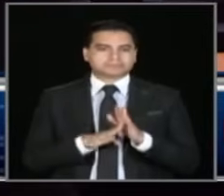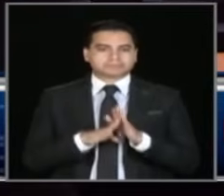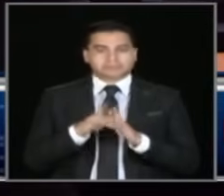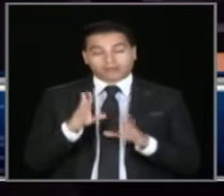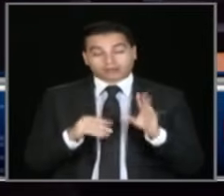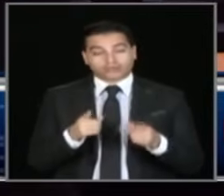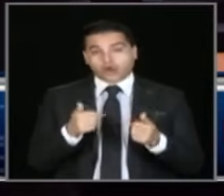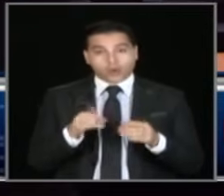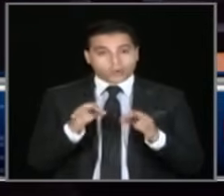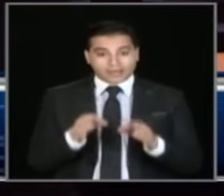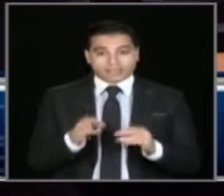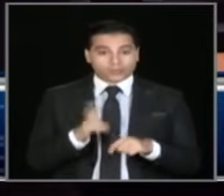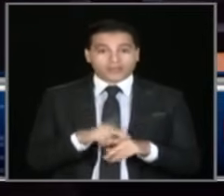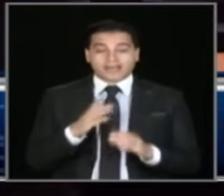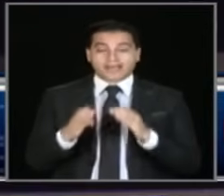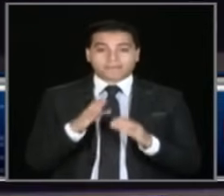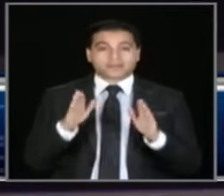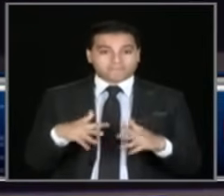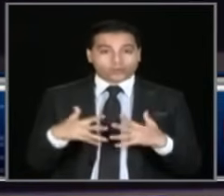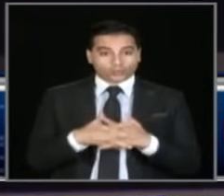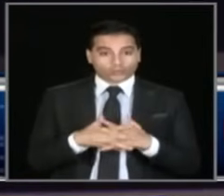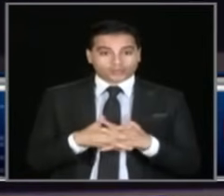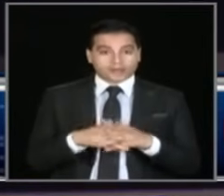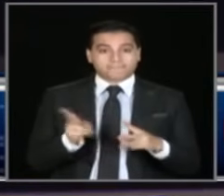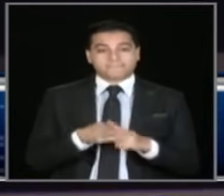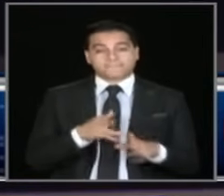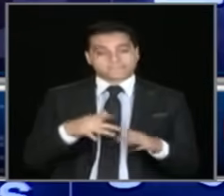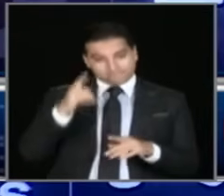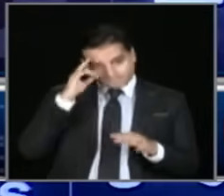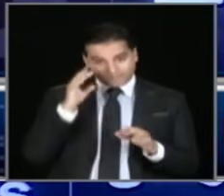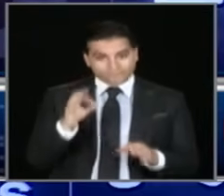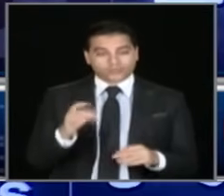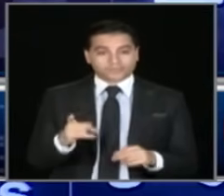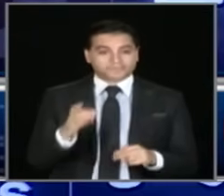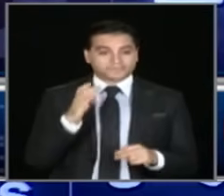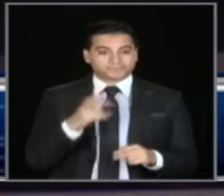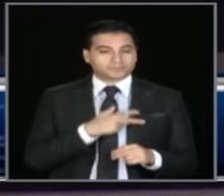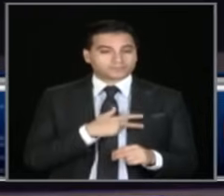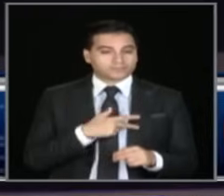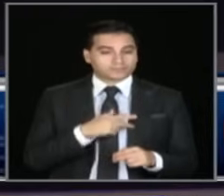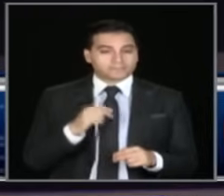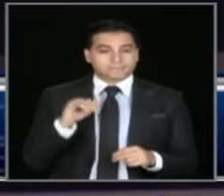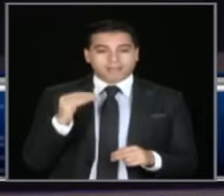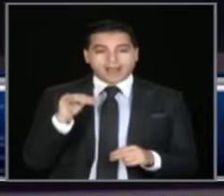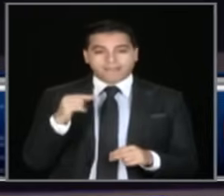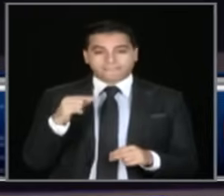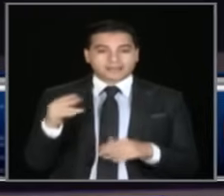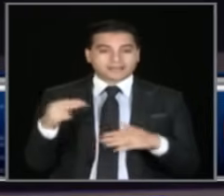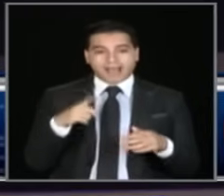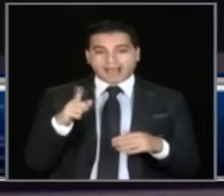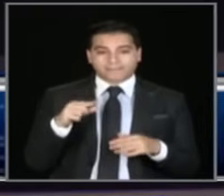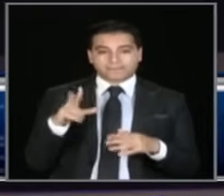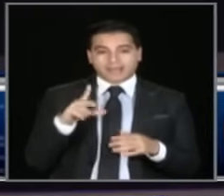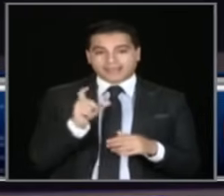حلوة جدا والإجابات موجودة مع الجمهور. إجابتك محمد عبد النبي. محمد عبد